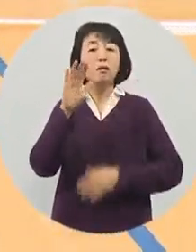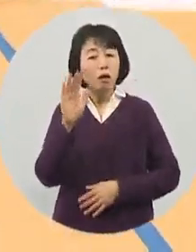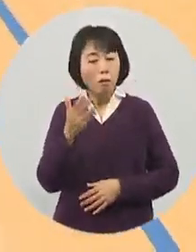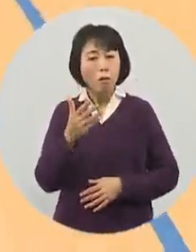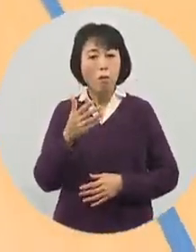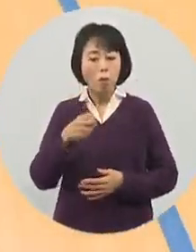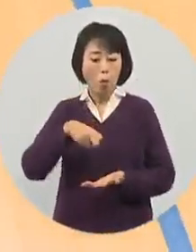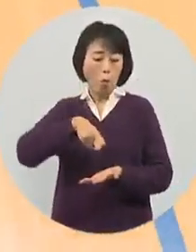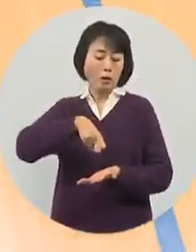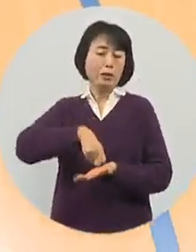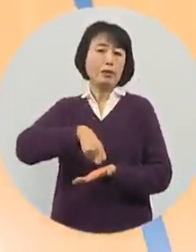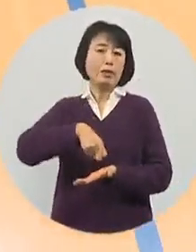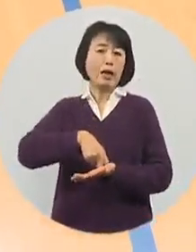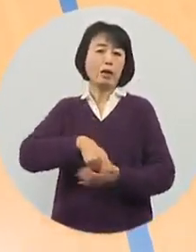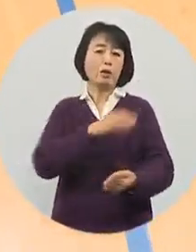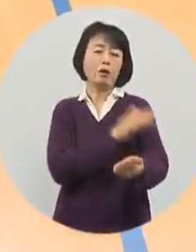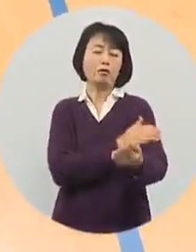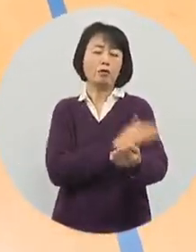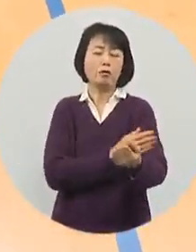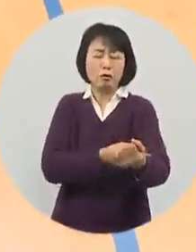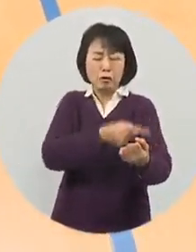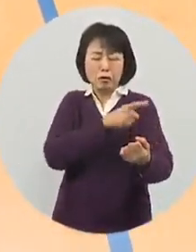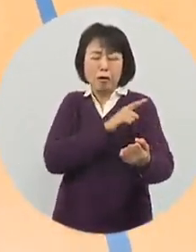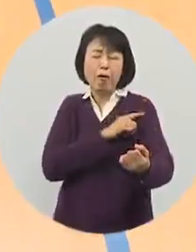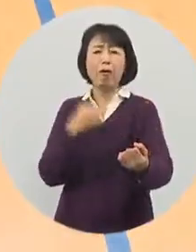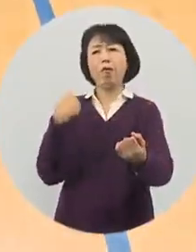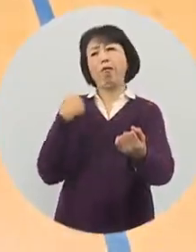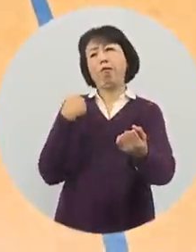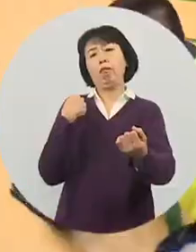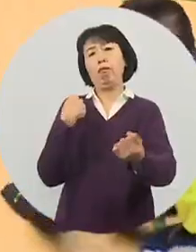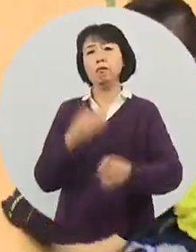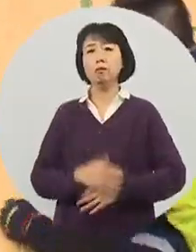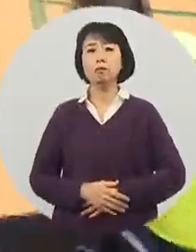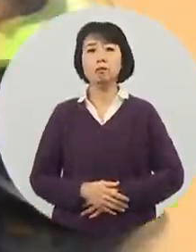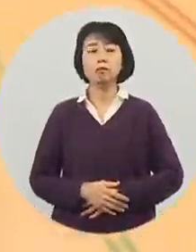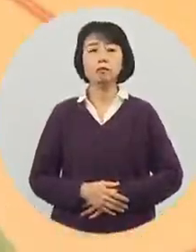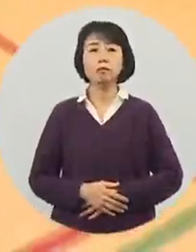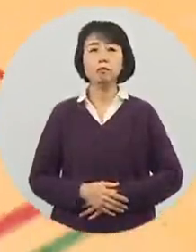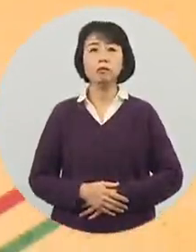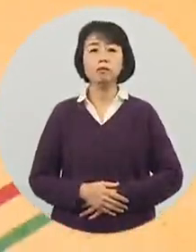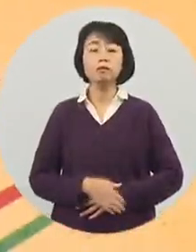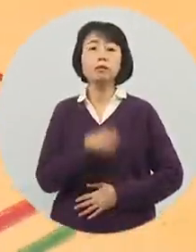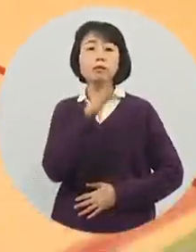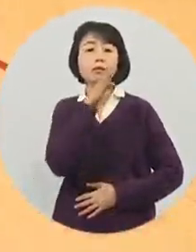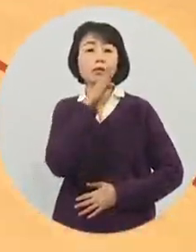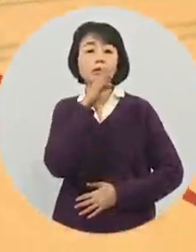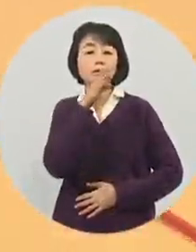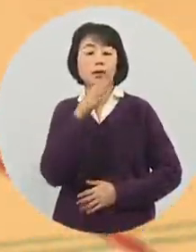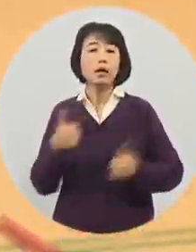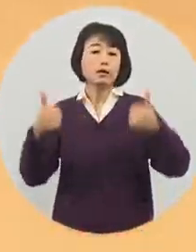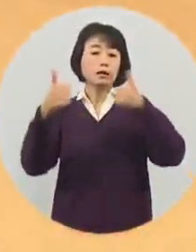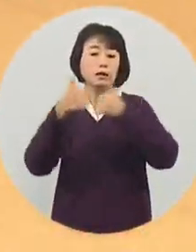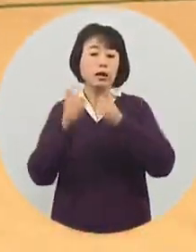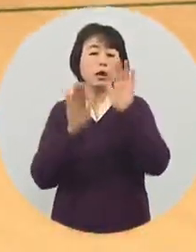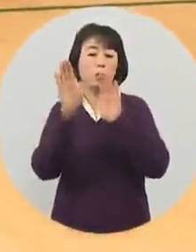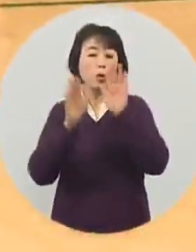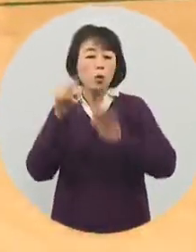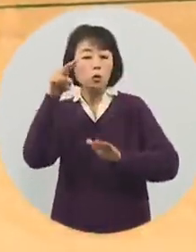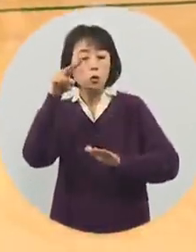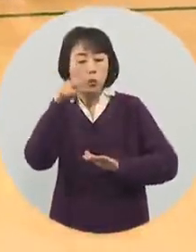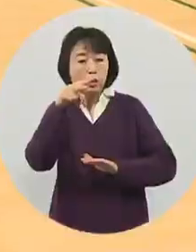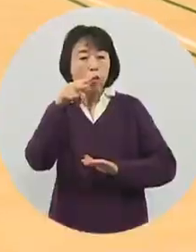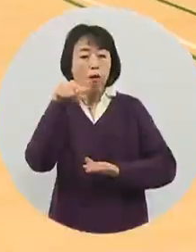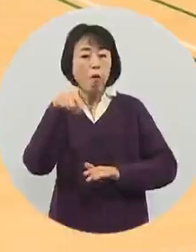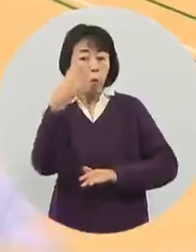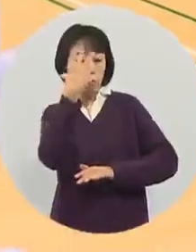か膝とか腕とかの筋力を使いますね。 実際に試合を見ながらその魅力